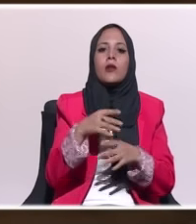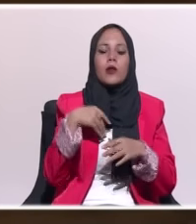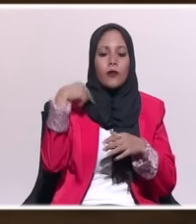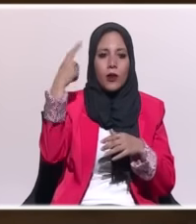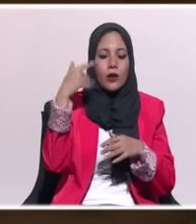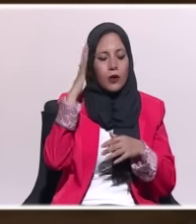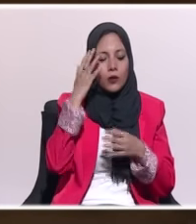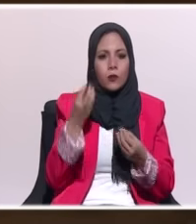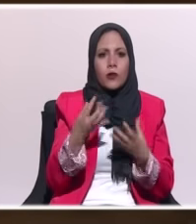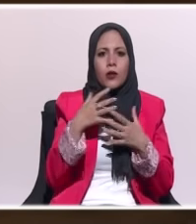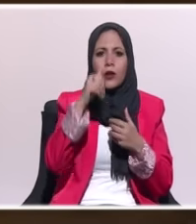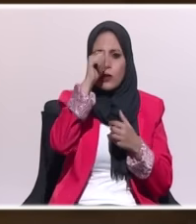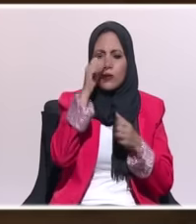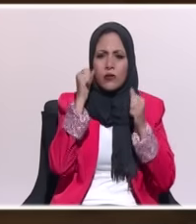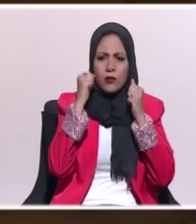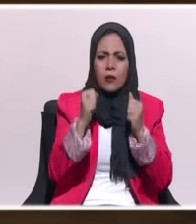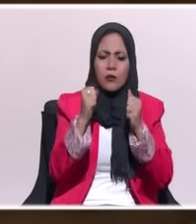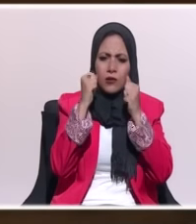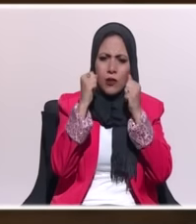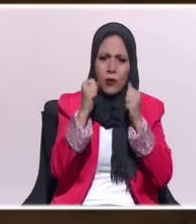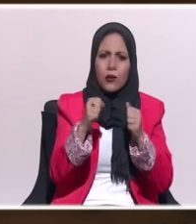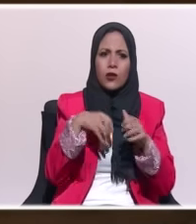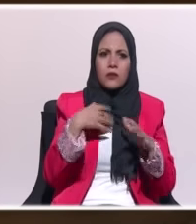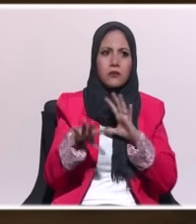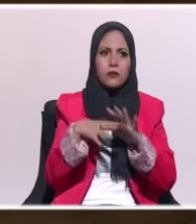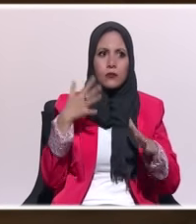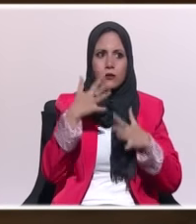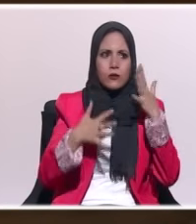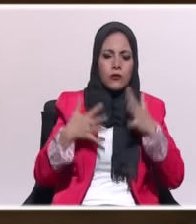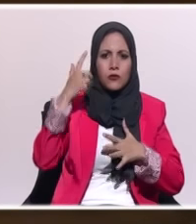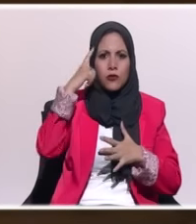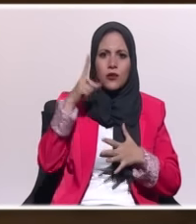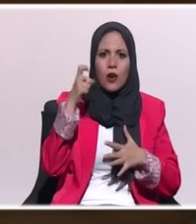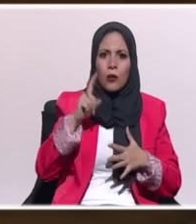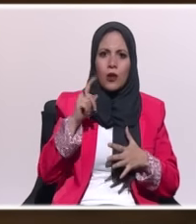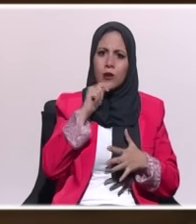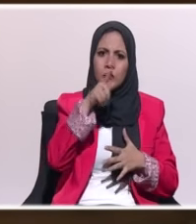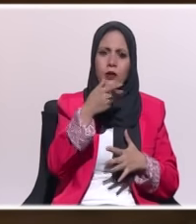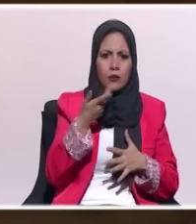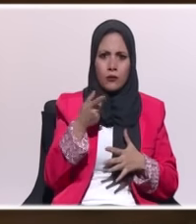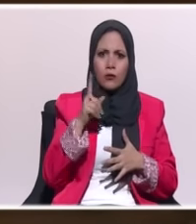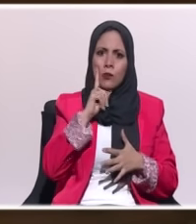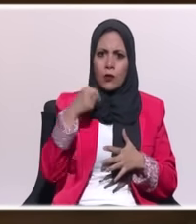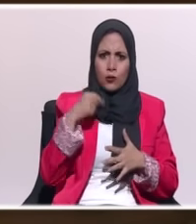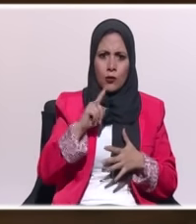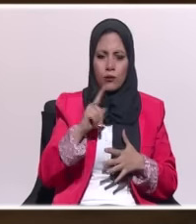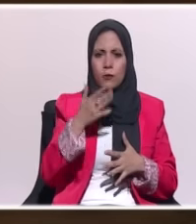جدا وصعبة جدا تعيش هذه اللحظة الفارقة في حياتها. إزاي حصل